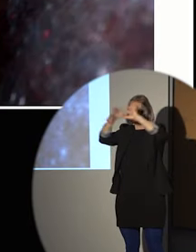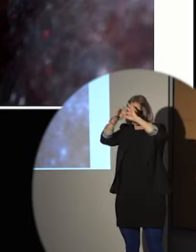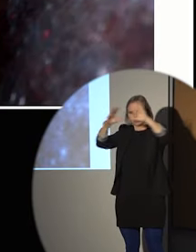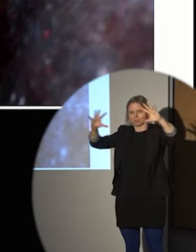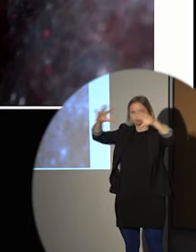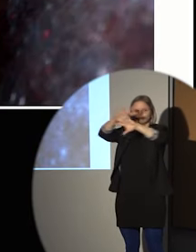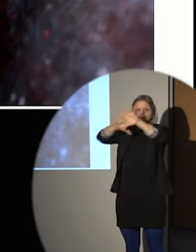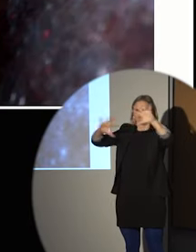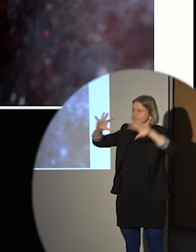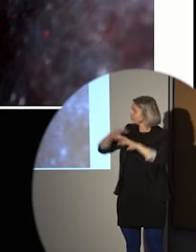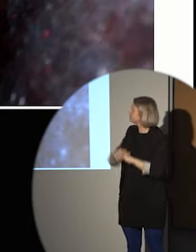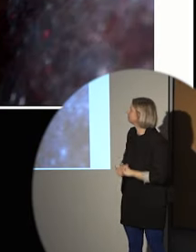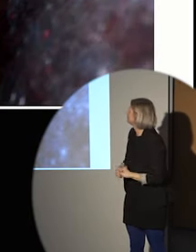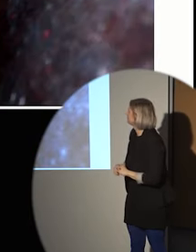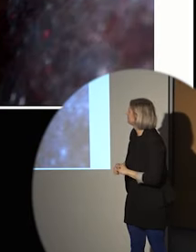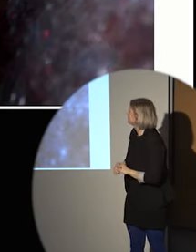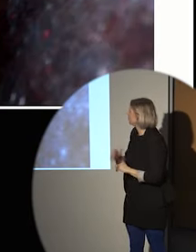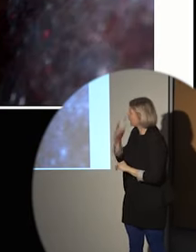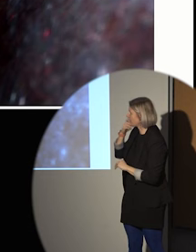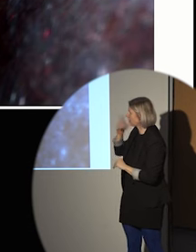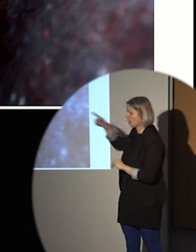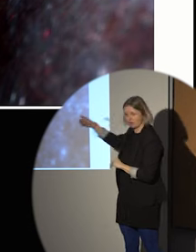Et ça a été découvert, vous voyez, en fait,